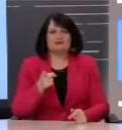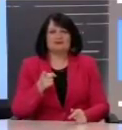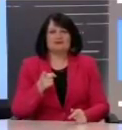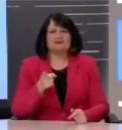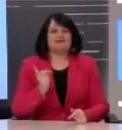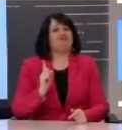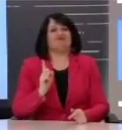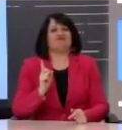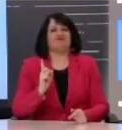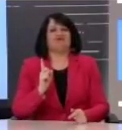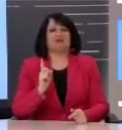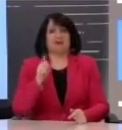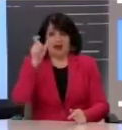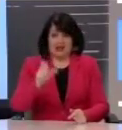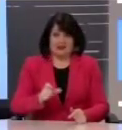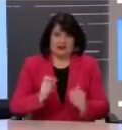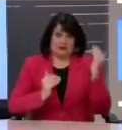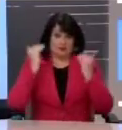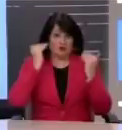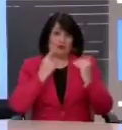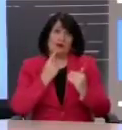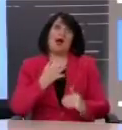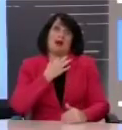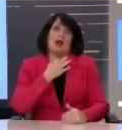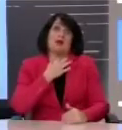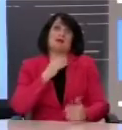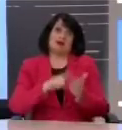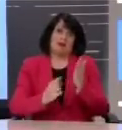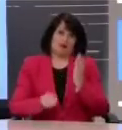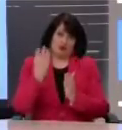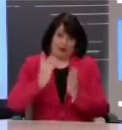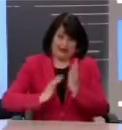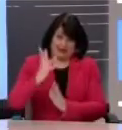δεν αμφισβητήσατε ούτε εσείς, κύριε Θοδωράκη, την αναγκαιότητα του εξυγχρονισμού.